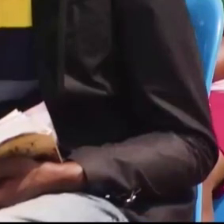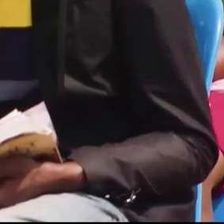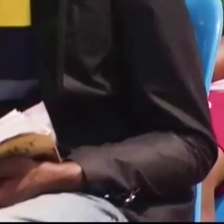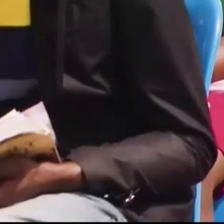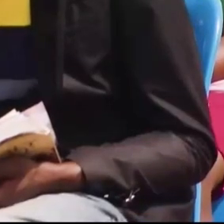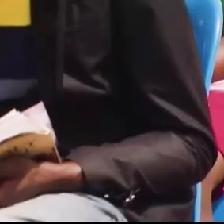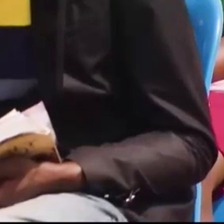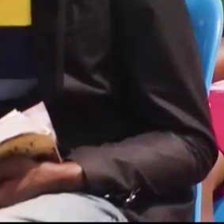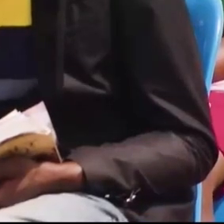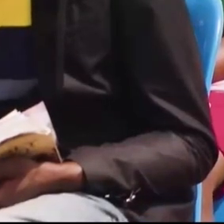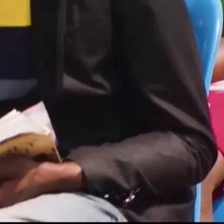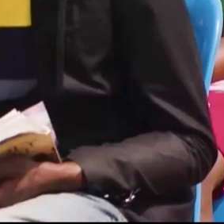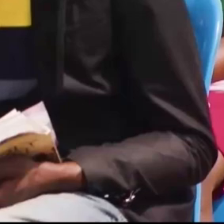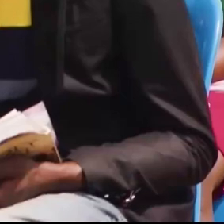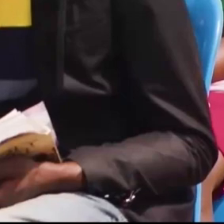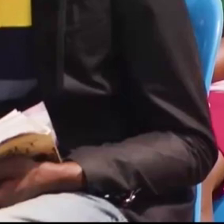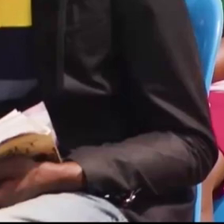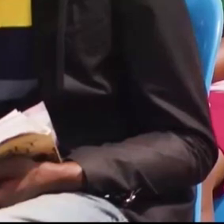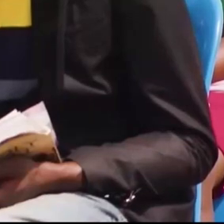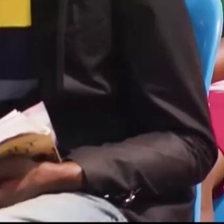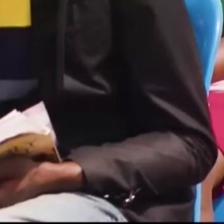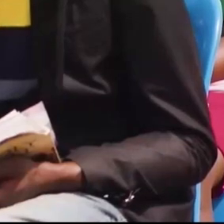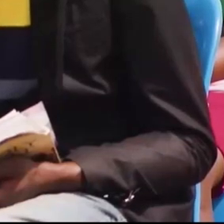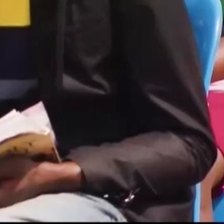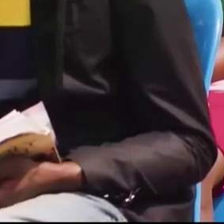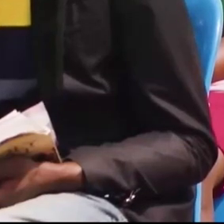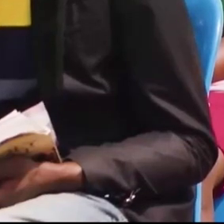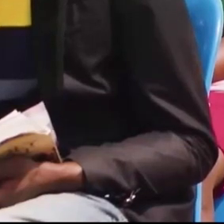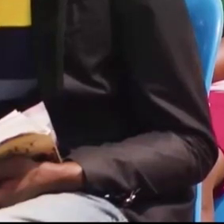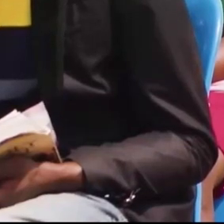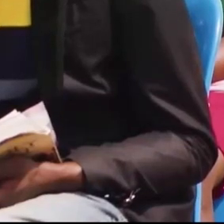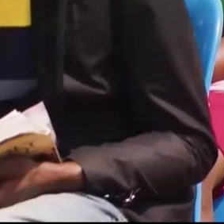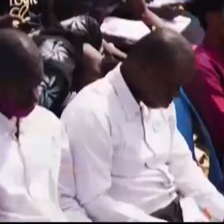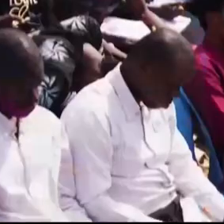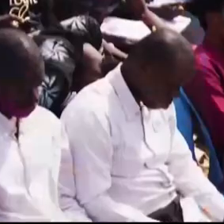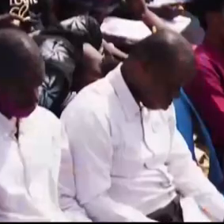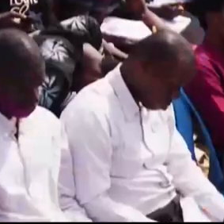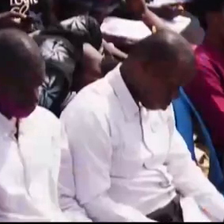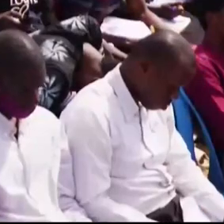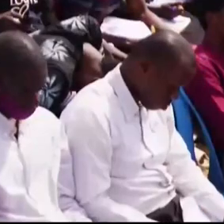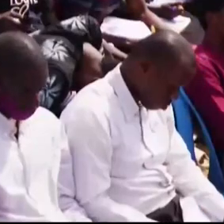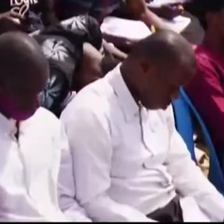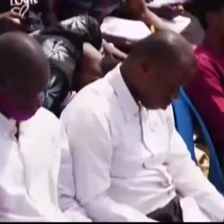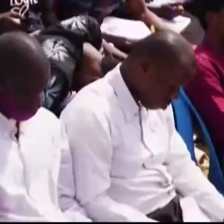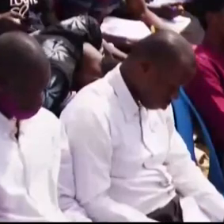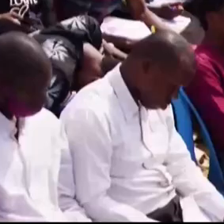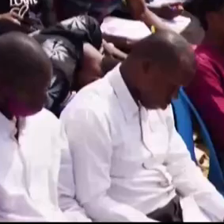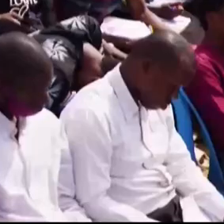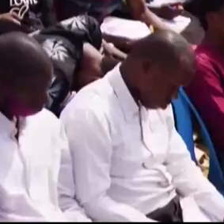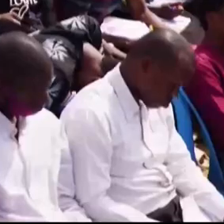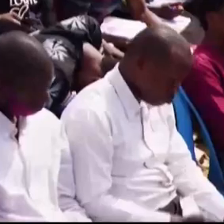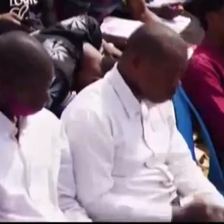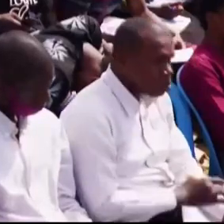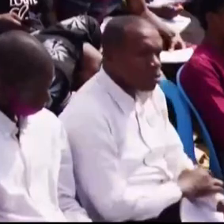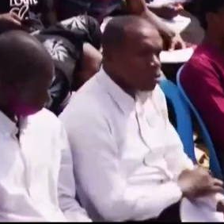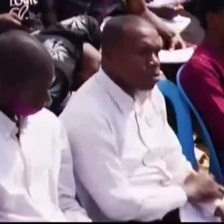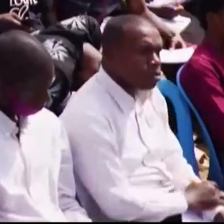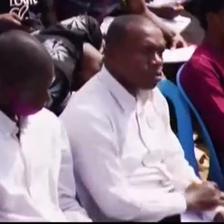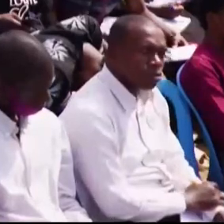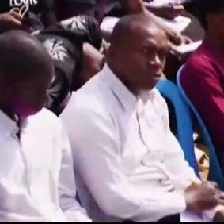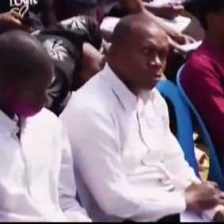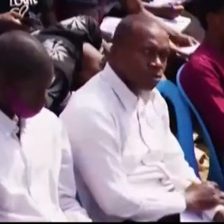En passant ceci. Non, ton cerveau a besoin de repos dans la nuit. À cause de tout le travail que tu as fait. Alors tu es épuisé,